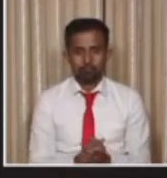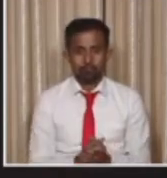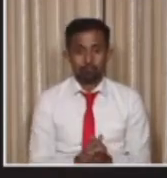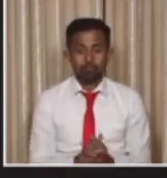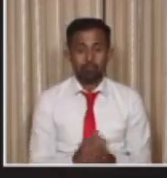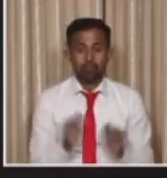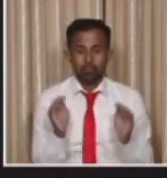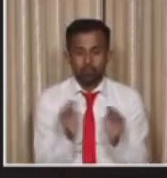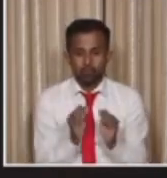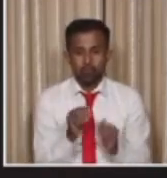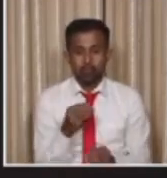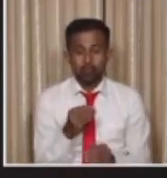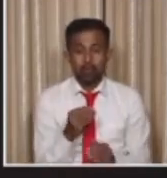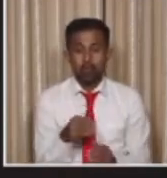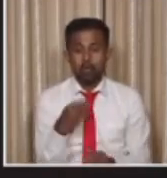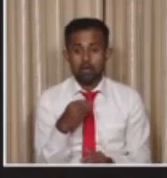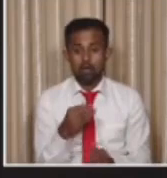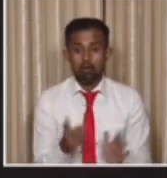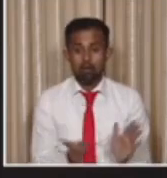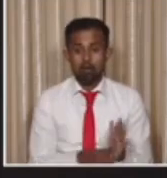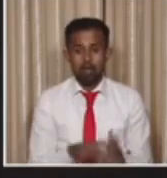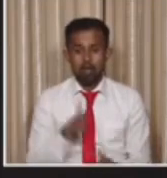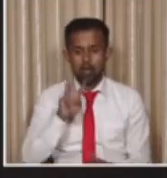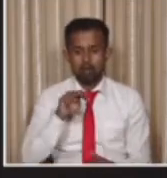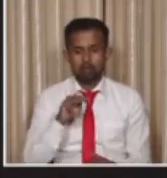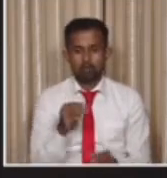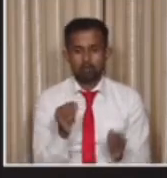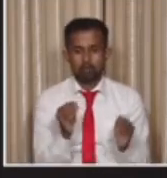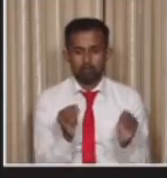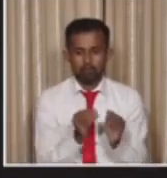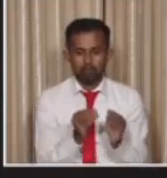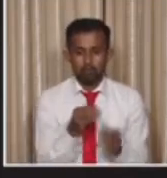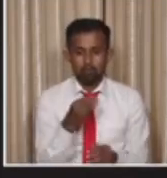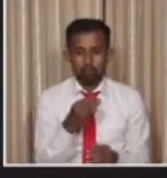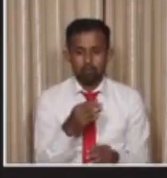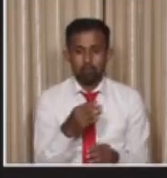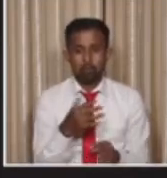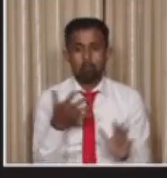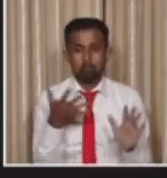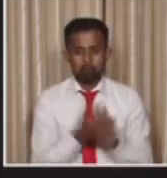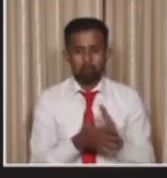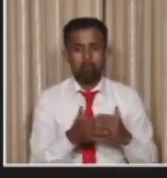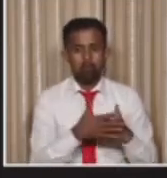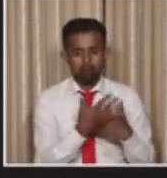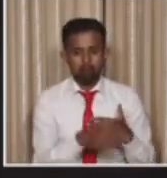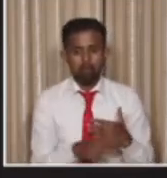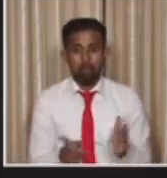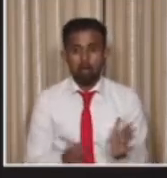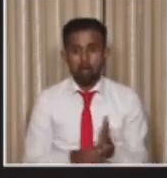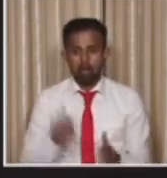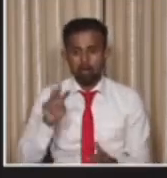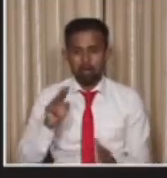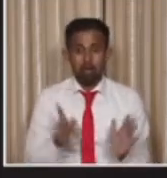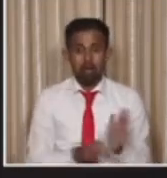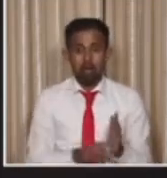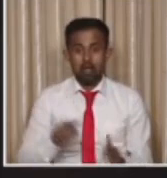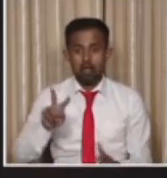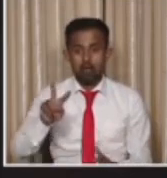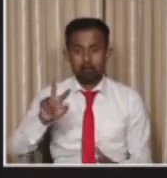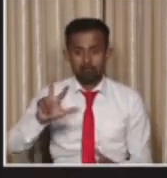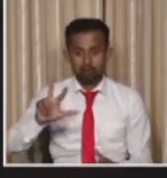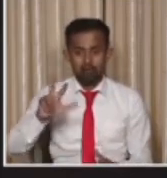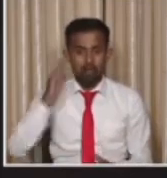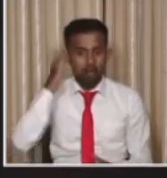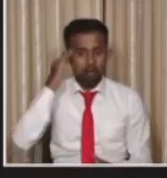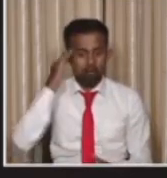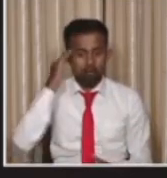ණය ලක්ෂ 30ක් මේ රටේ ශුද්ධ මූල්‍ය ණය ගූගලට අහුවෙලා තියෙනවා මේ ලක්ෂ 30න් ලක්ෂ 28ක් කාන්තාවෝ